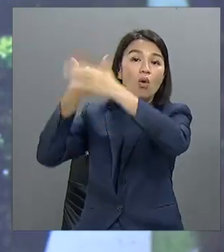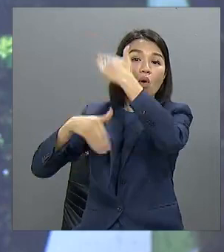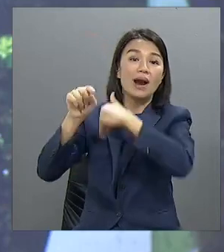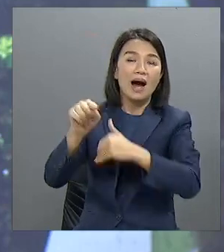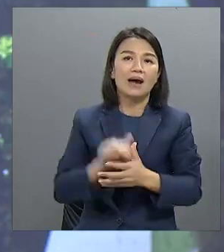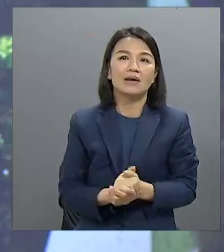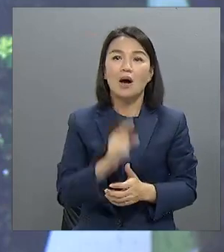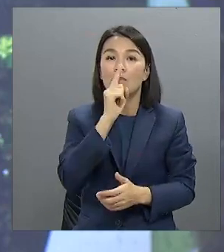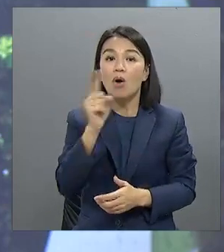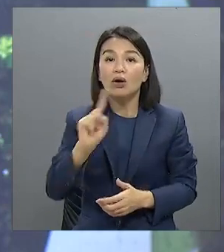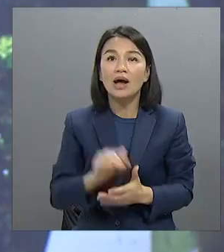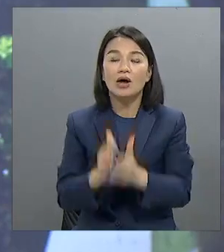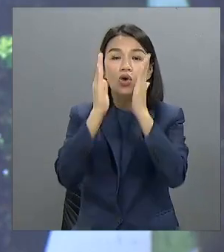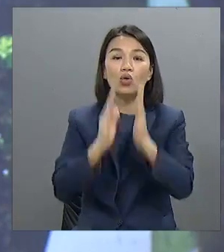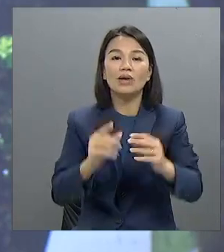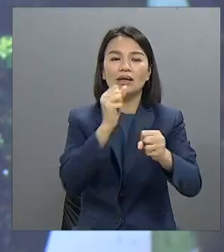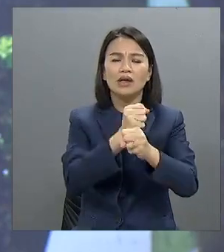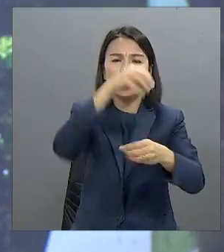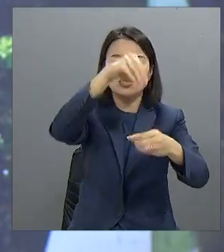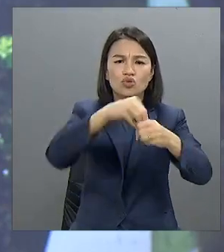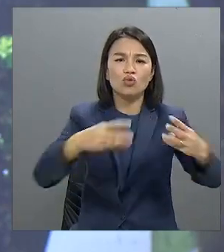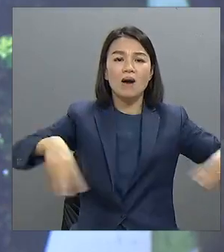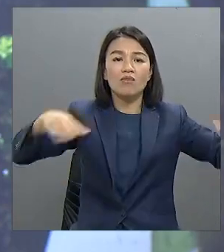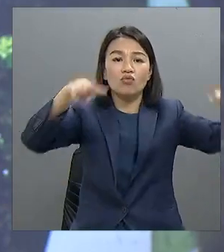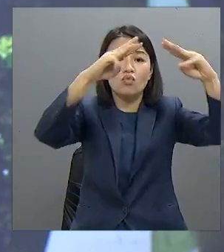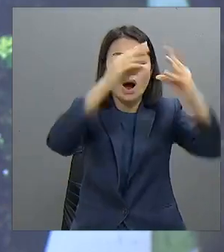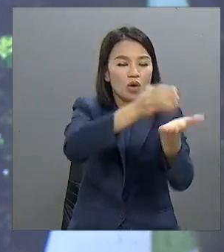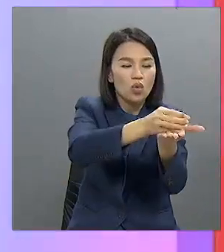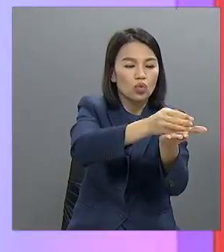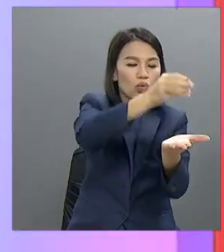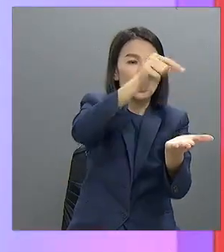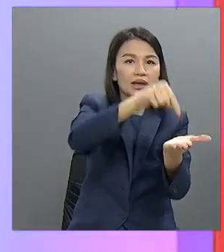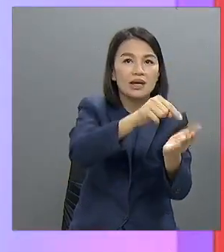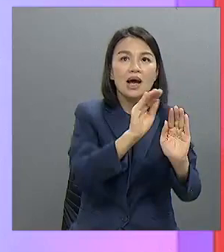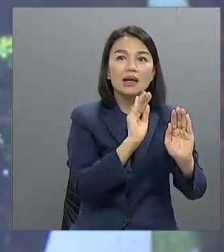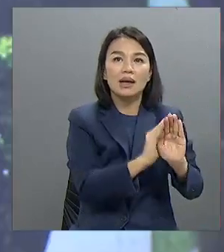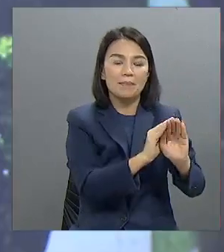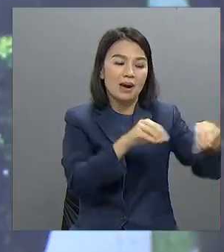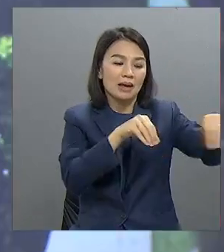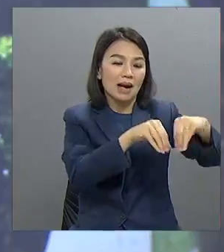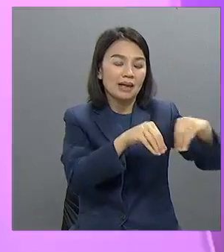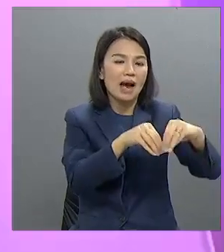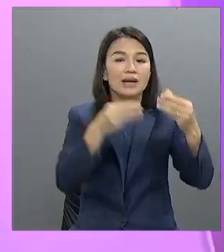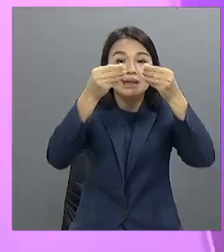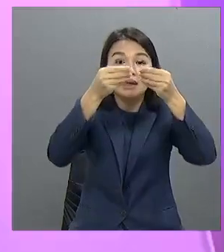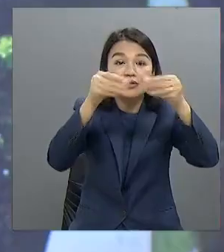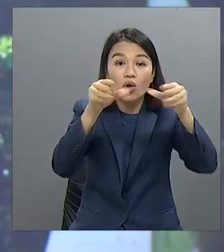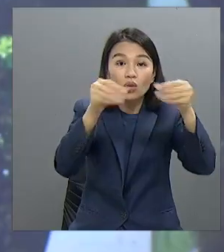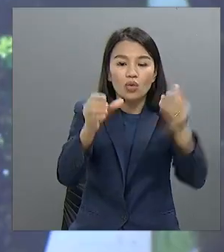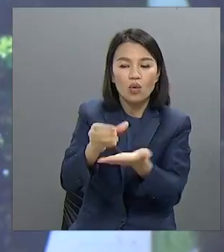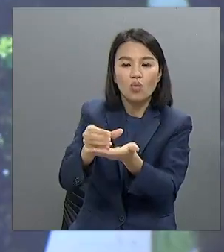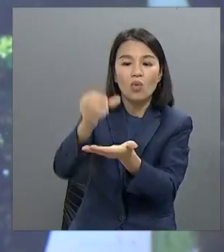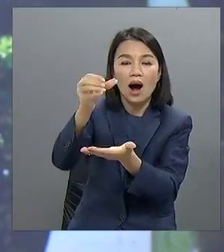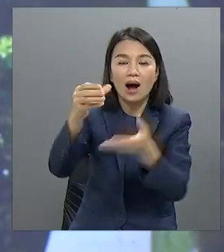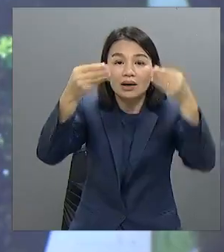าสาวชาววังเนี่ยค่ะจะนิยมนะคะเอาขวดจำปาดองเนี่ยนะคะมาวางไว้ใกล้ๆคันช่องคันช่องก็คือกระจกนั่นเองนะคะหลังจากนั้นก็